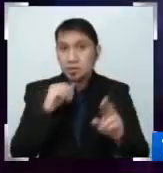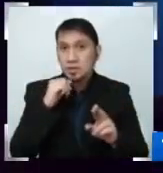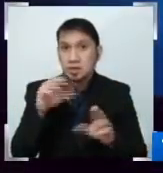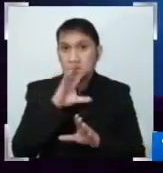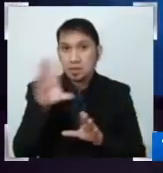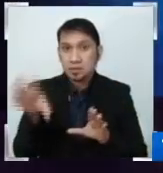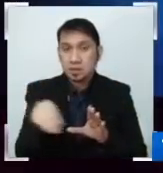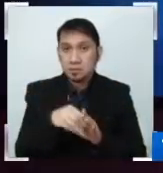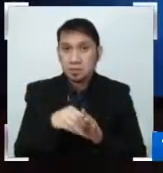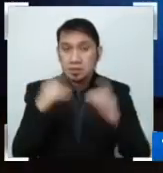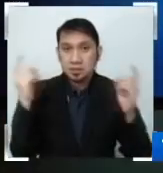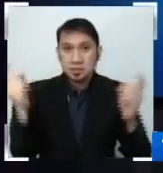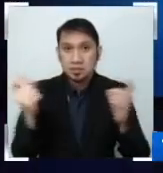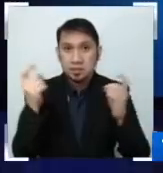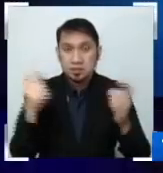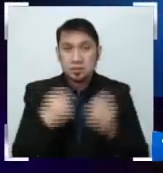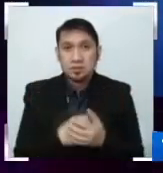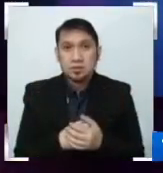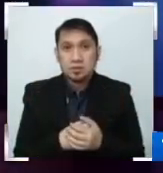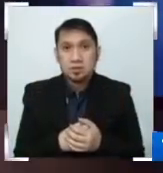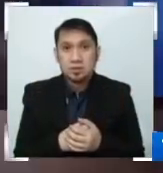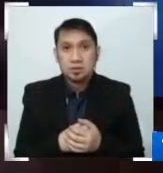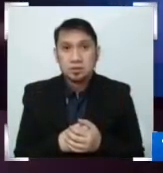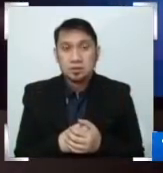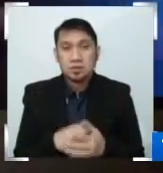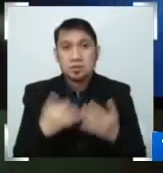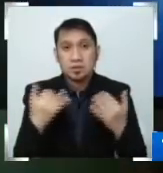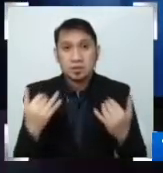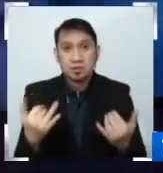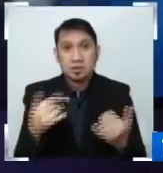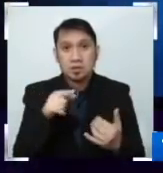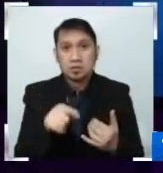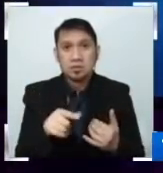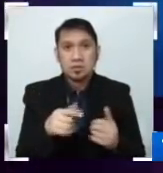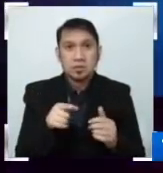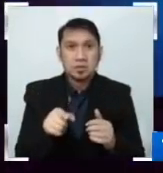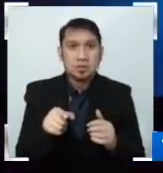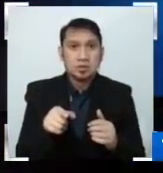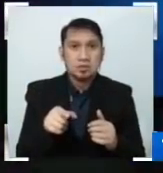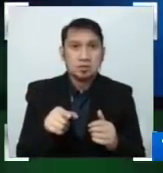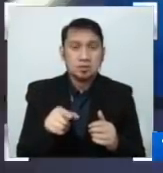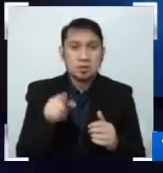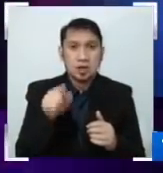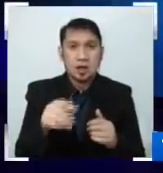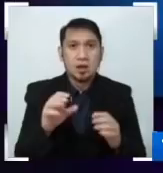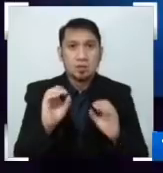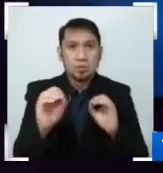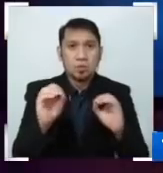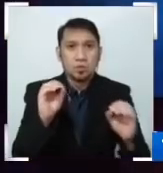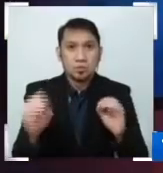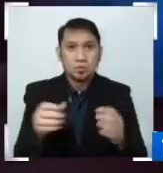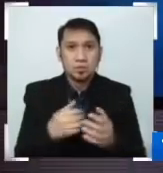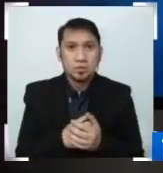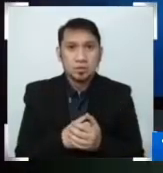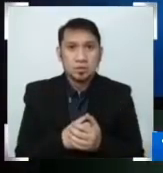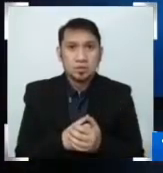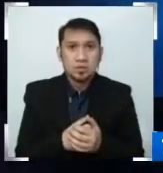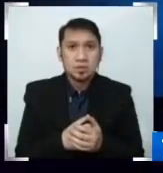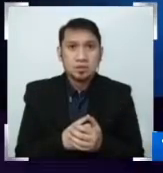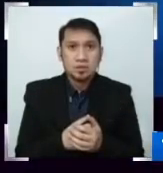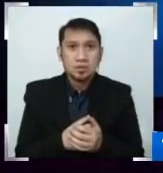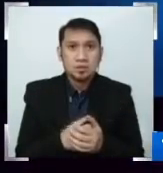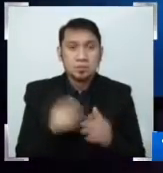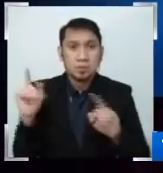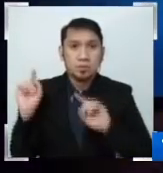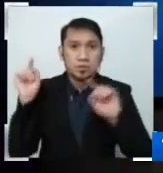selebrasyon. Pagkatapos nila sa employees na ito, hindi naman maiwasan. Akong tanaw lang sini, kailangan mo man ang nagarragto, ang sound